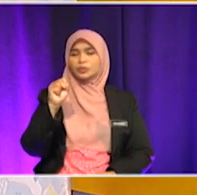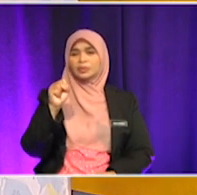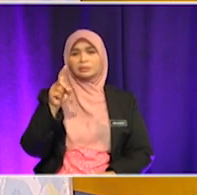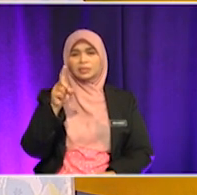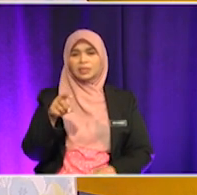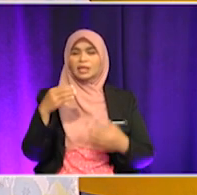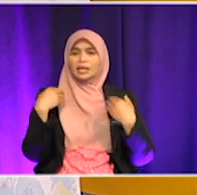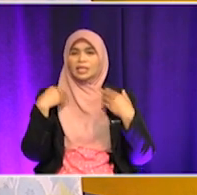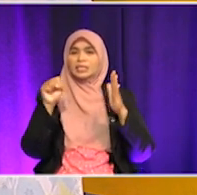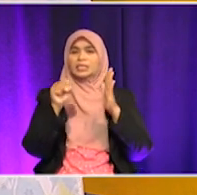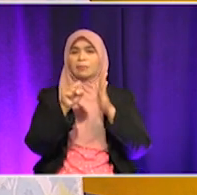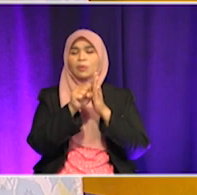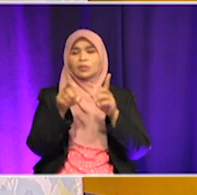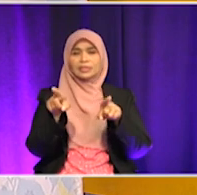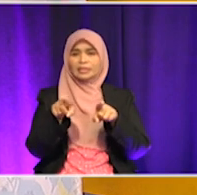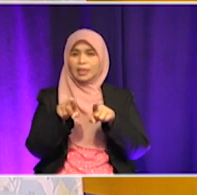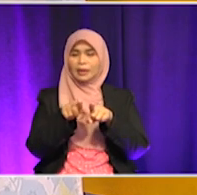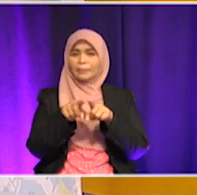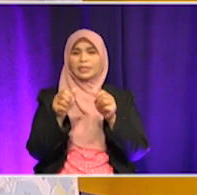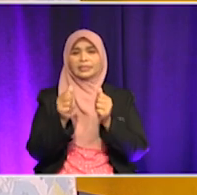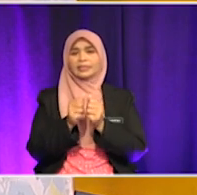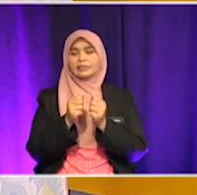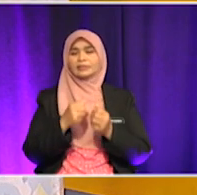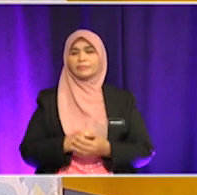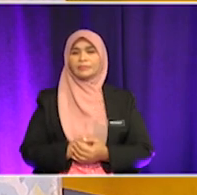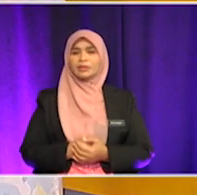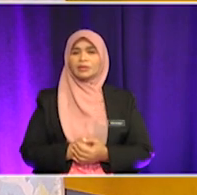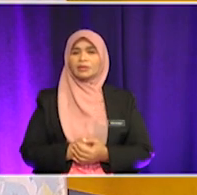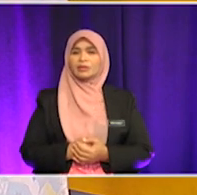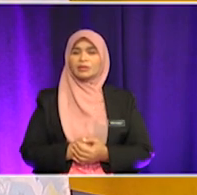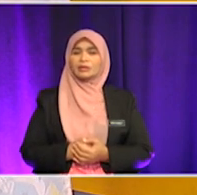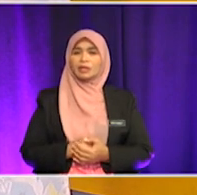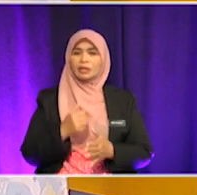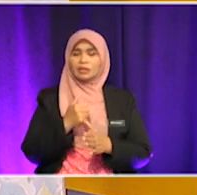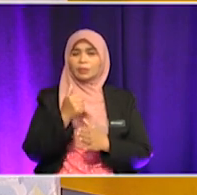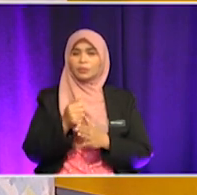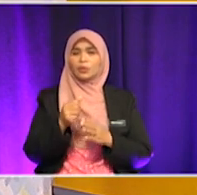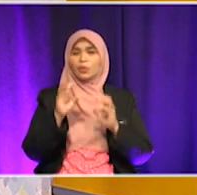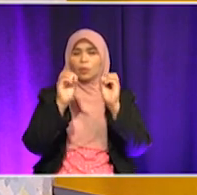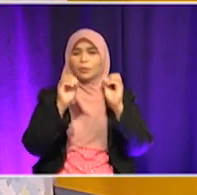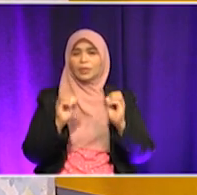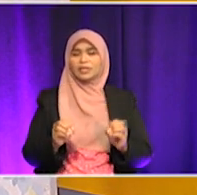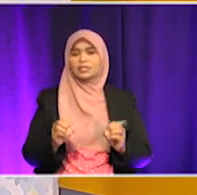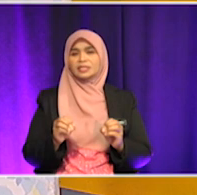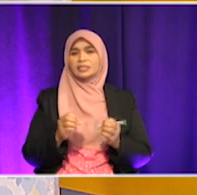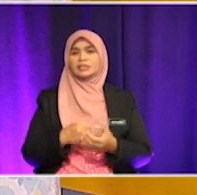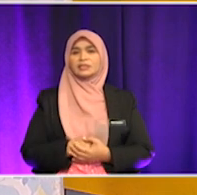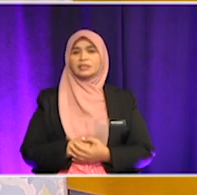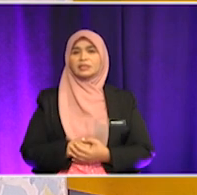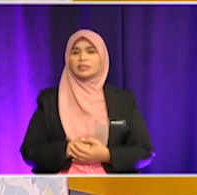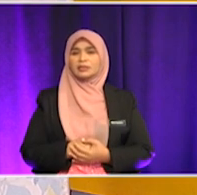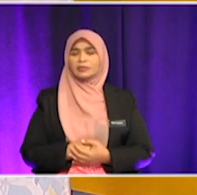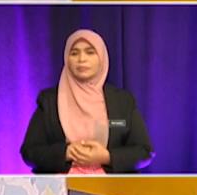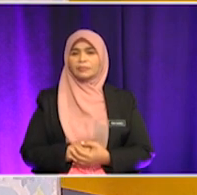tak ada simbol sama dengan, kalau cuma ada operasi tambah, tolak, darab atau bahagi, itu hanya kita panggil sebagai ungkapan